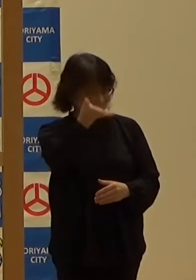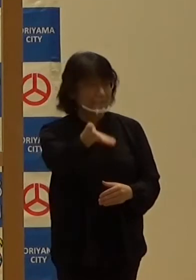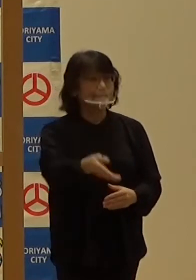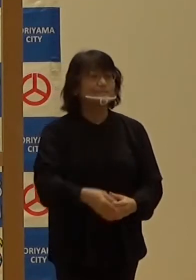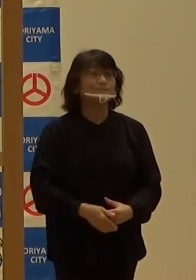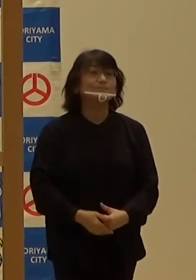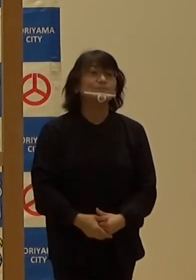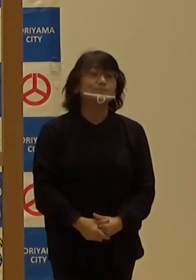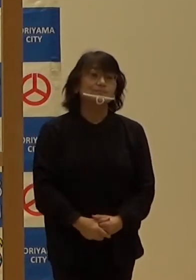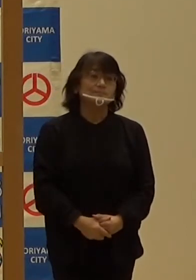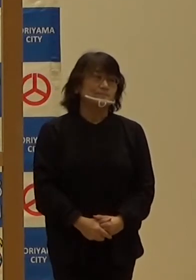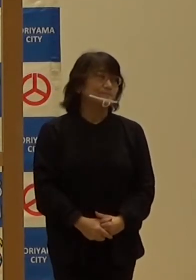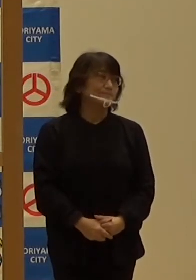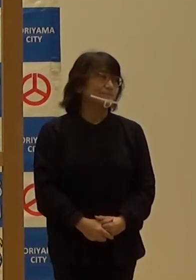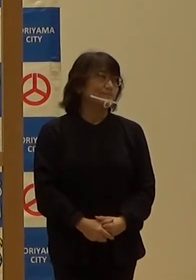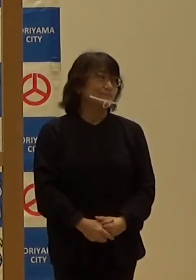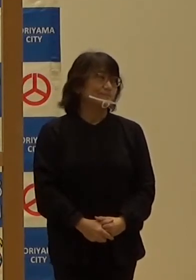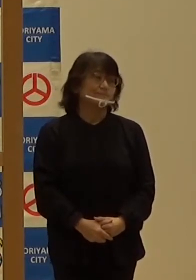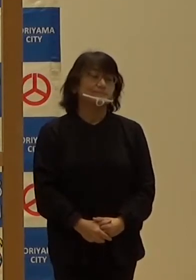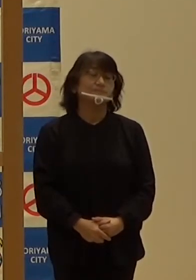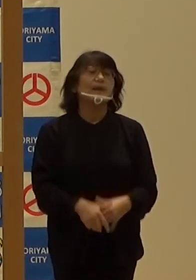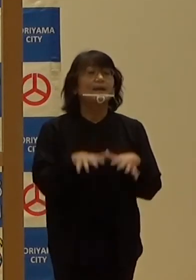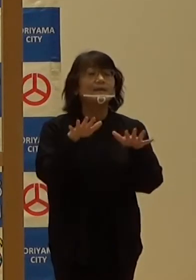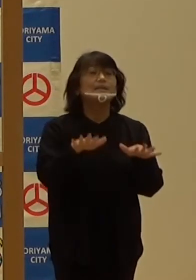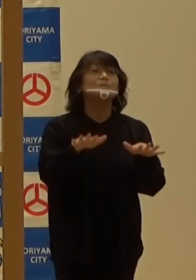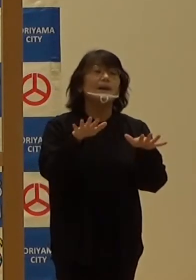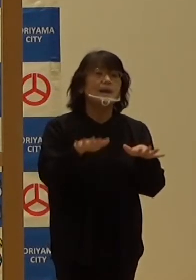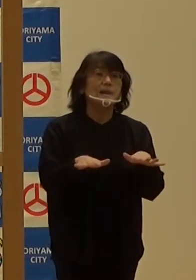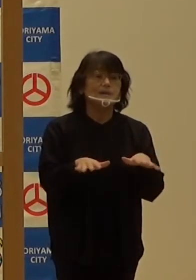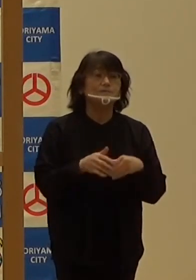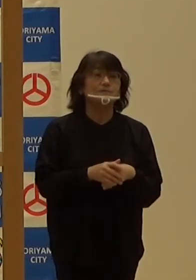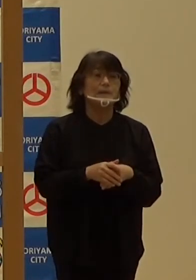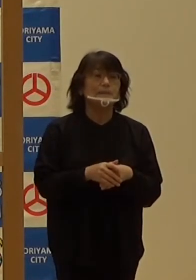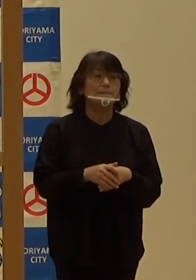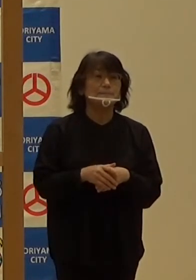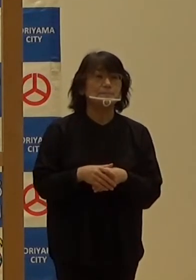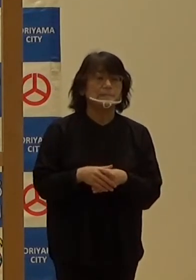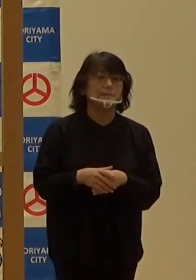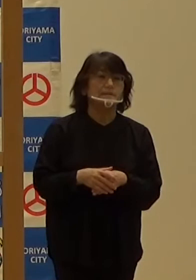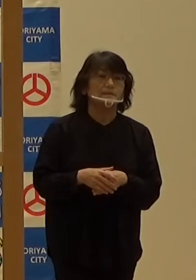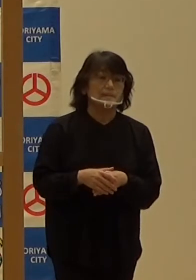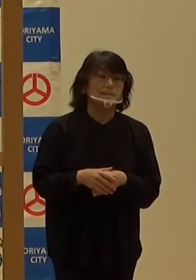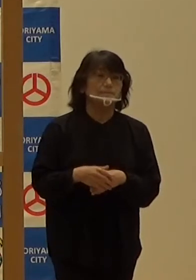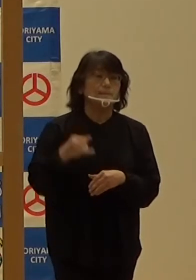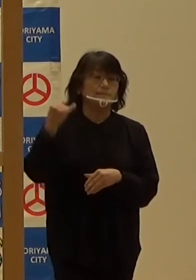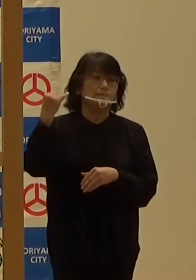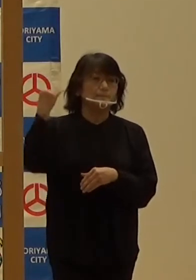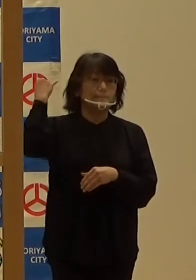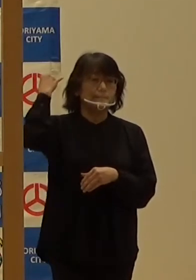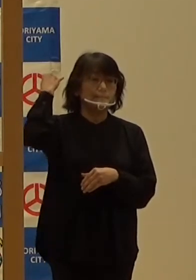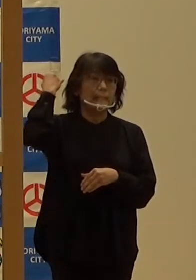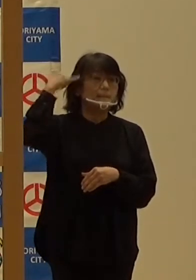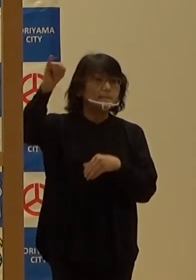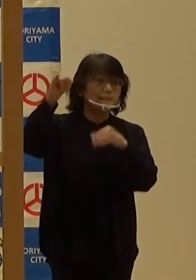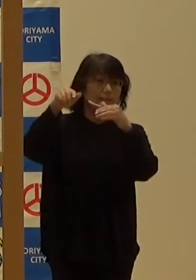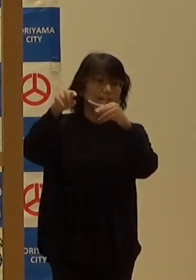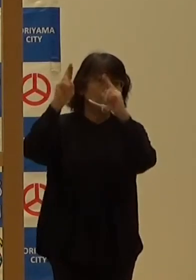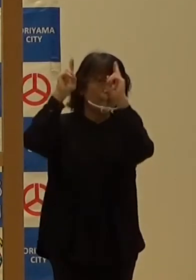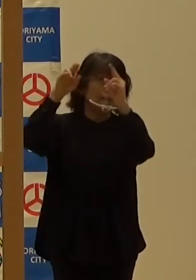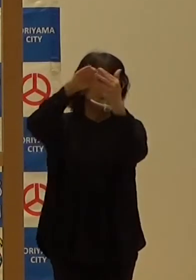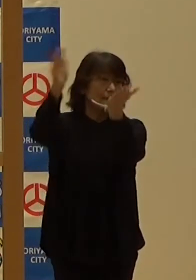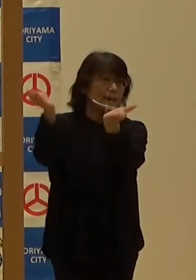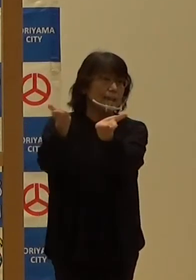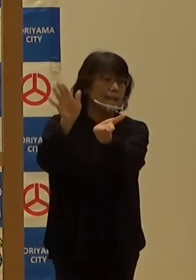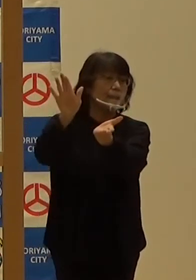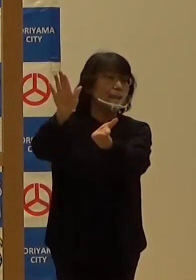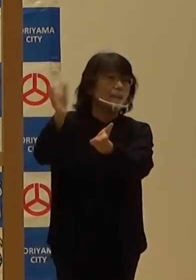か。 はい、今現時点ではですね、まだ提案者の考えもございますので、どういうもの